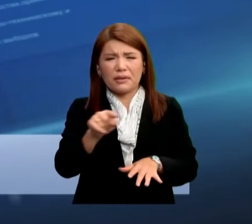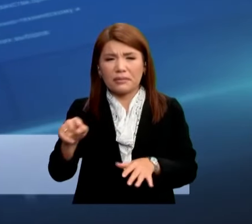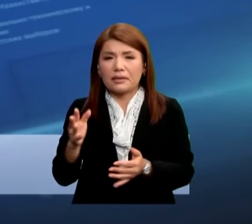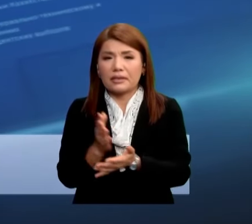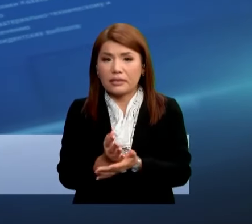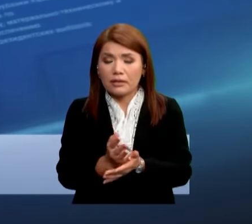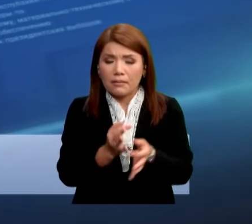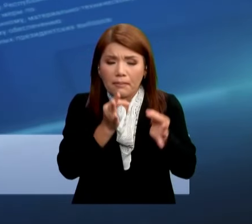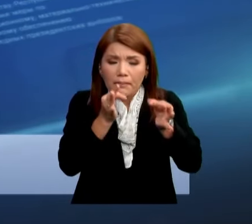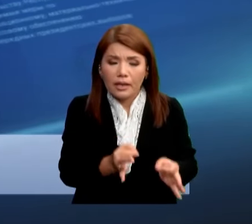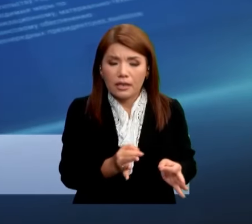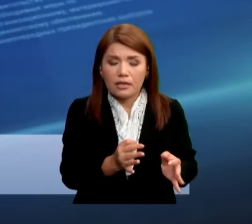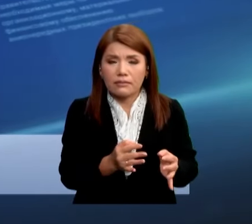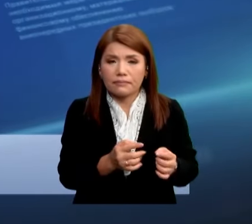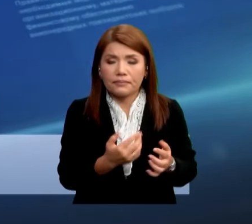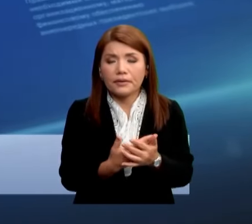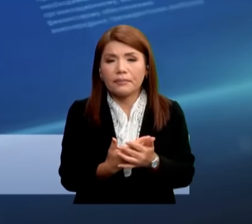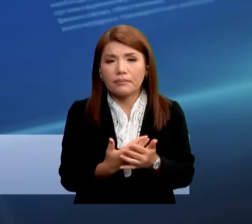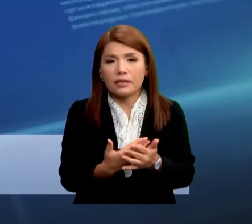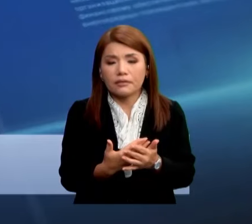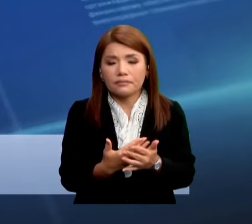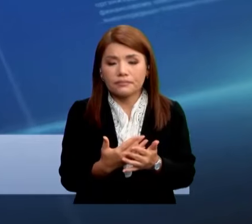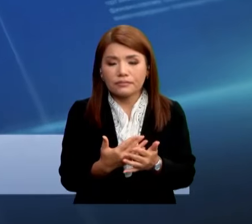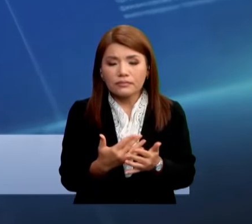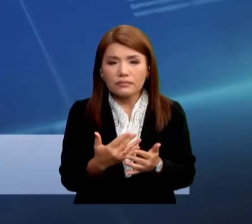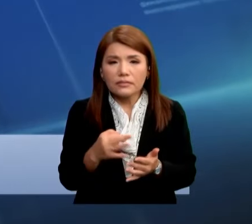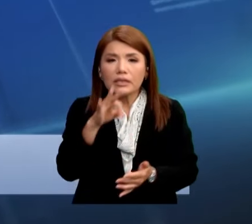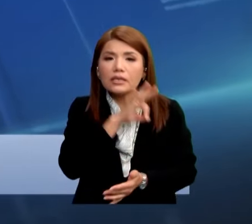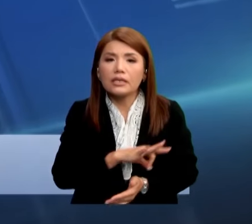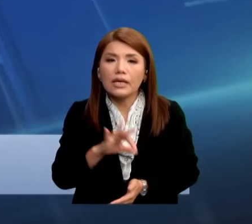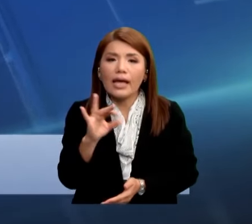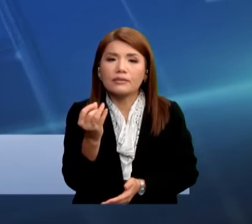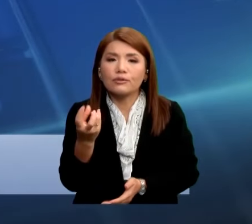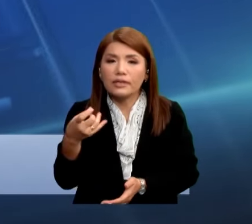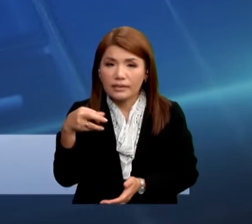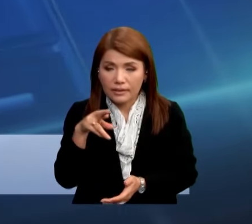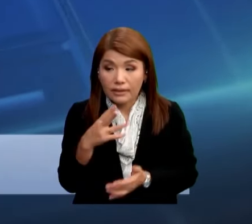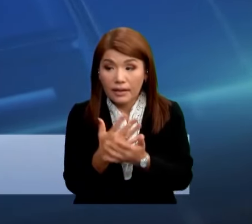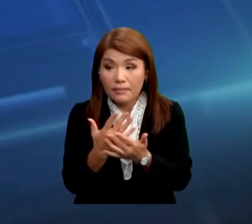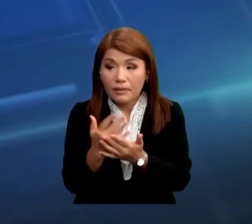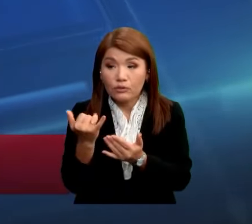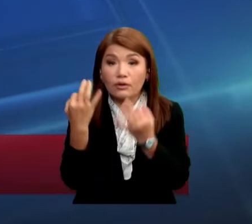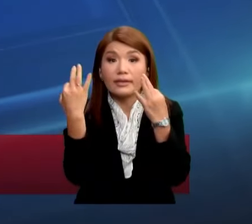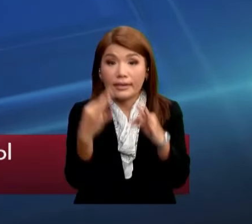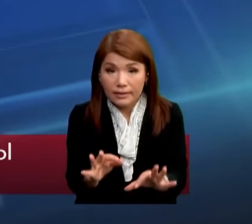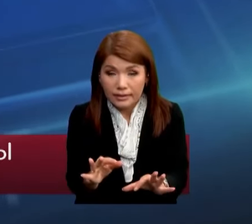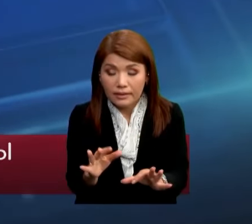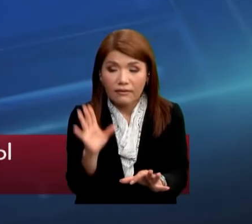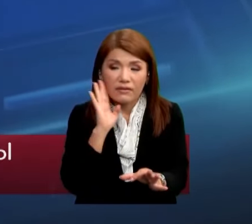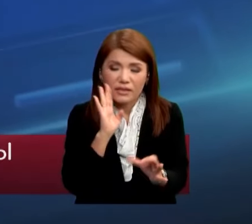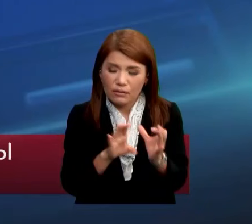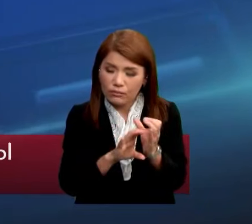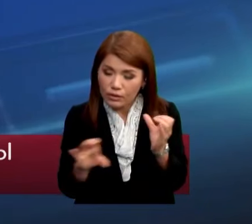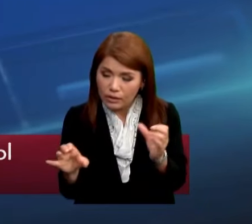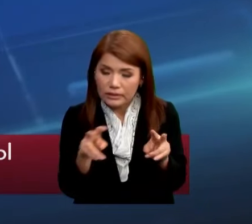не организовано как бы служ эксплуатации то есть кто водопровод